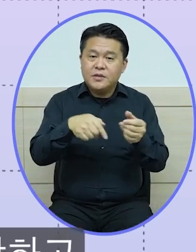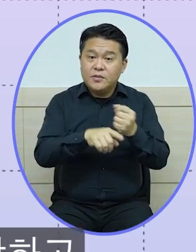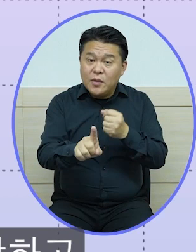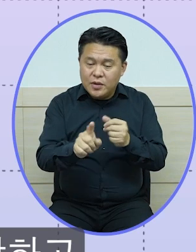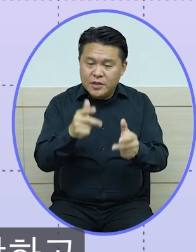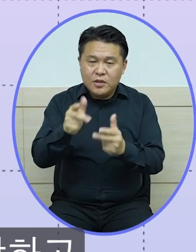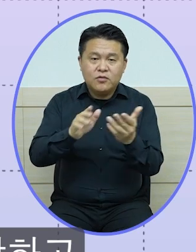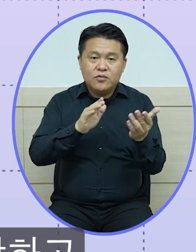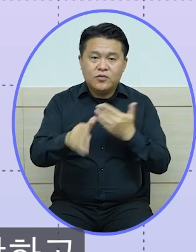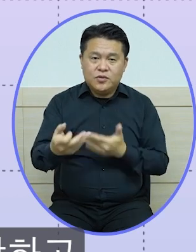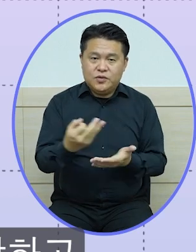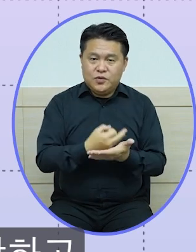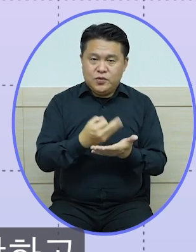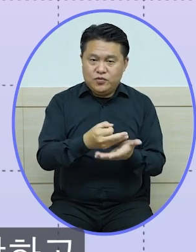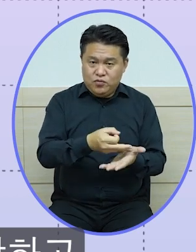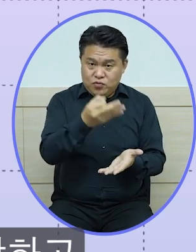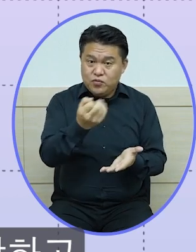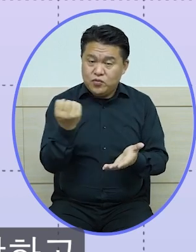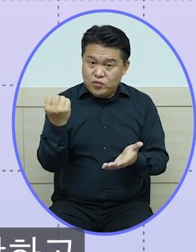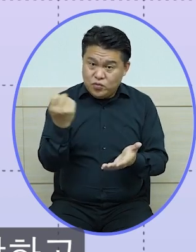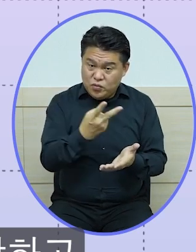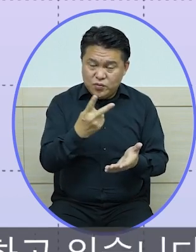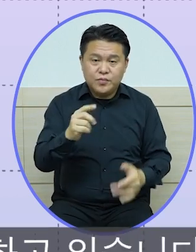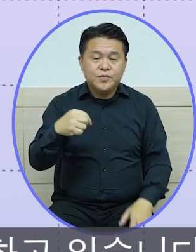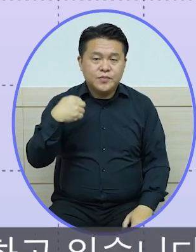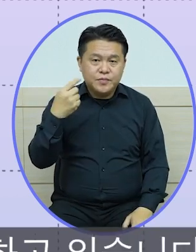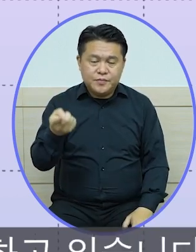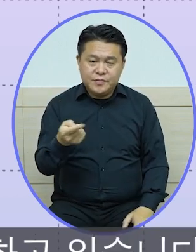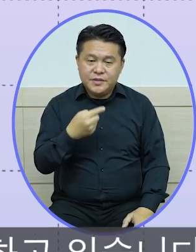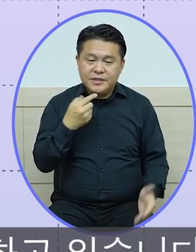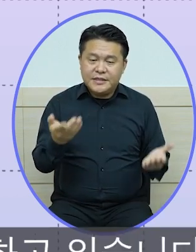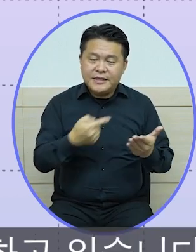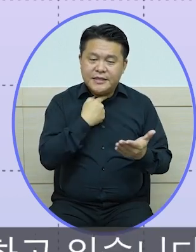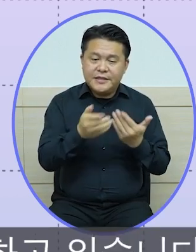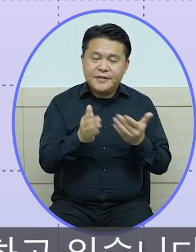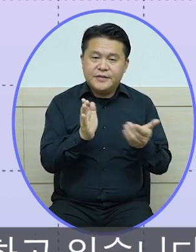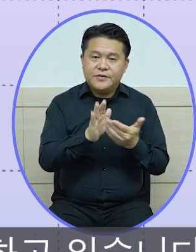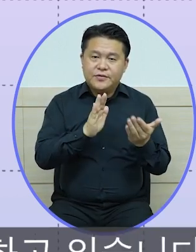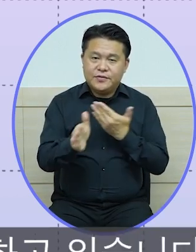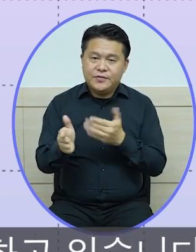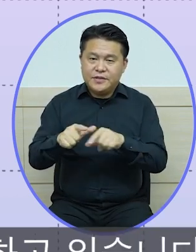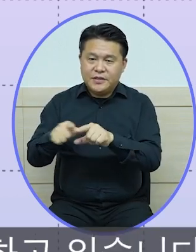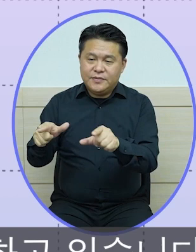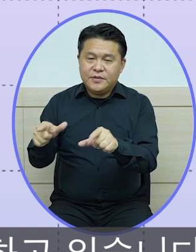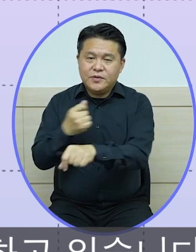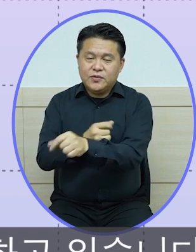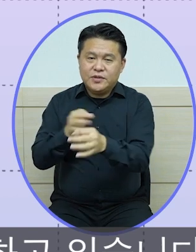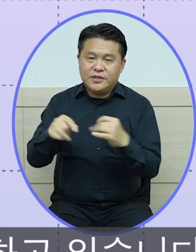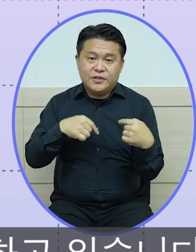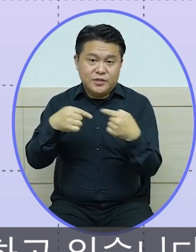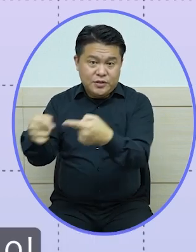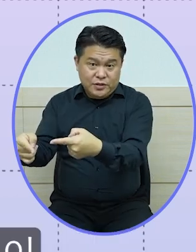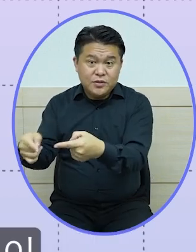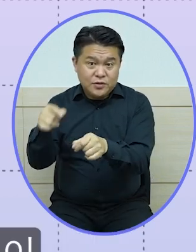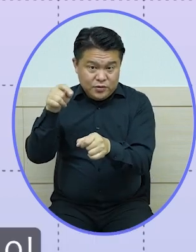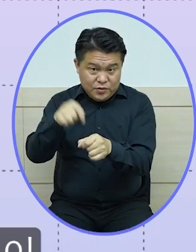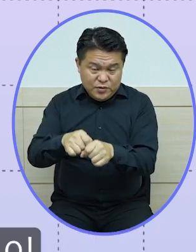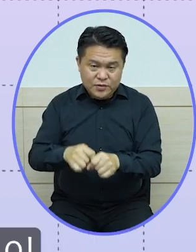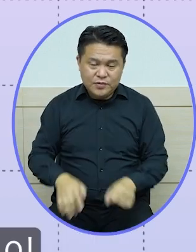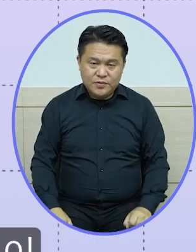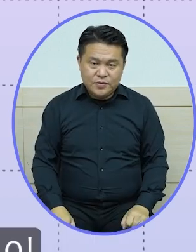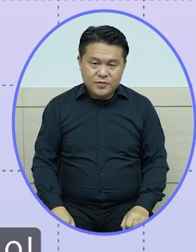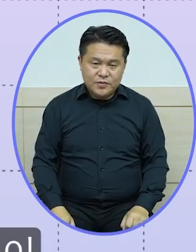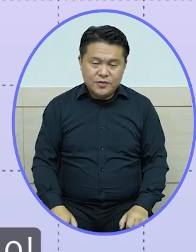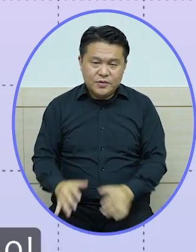사업을 통해 소득을 보장하고 직업 경험을 통해 일반 노동 시장으로 연계를 목적으로 하고 있습니다. 정기적인 구인